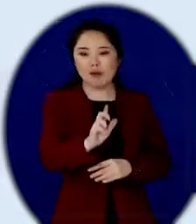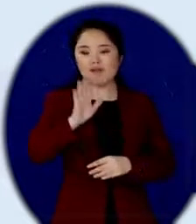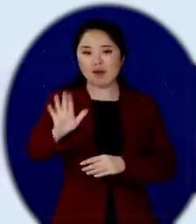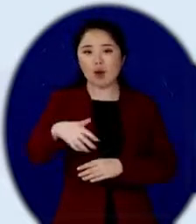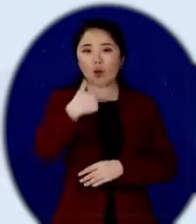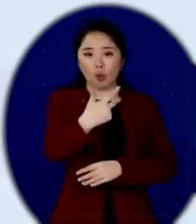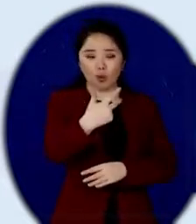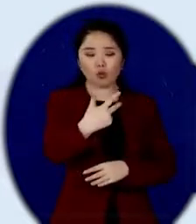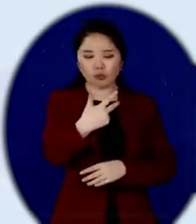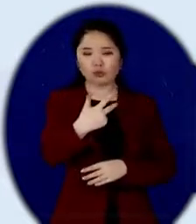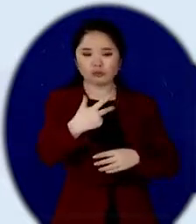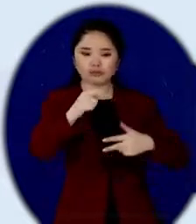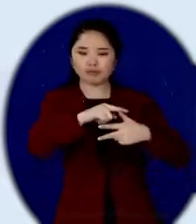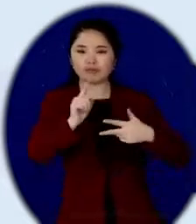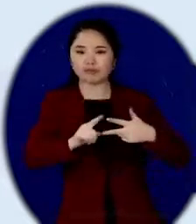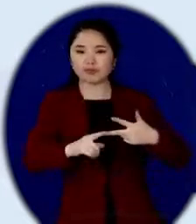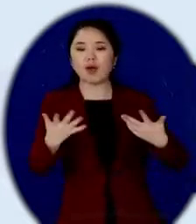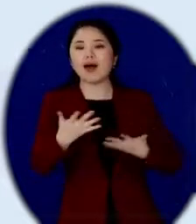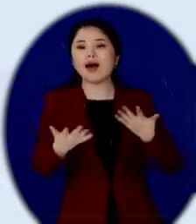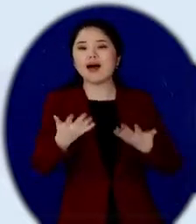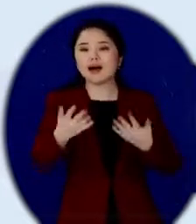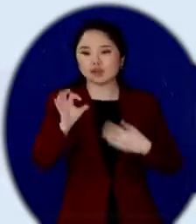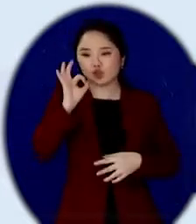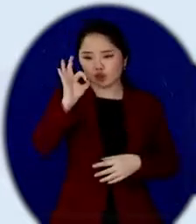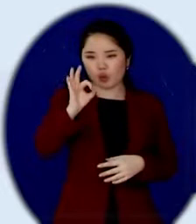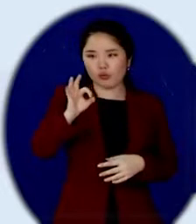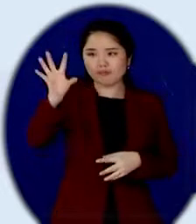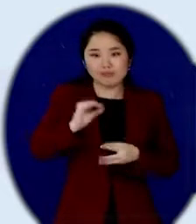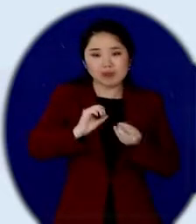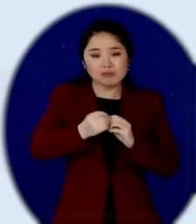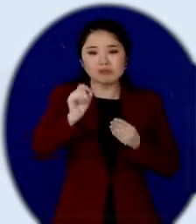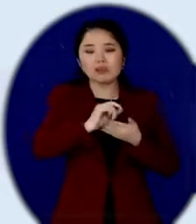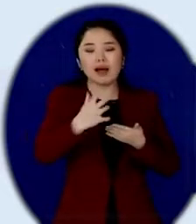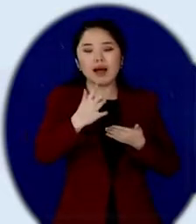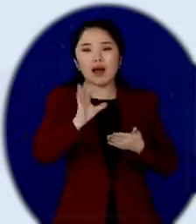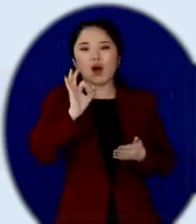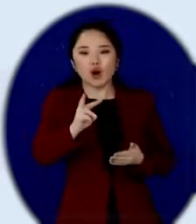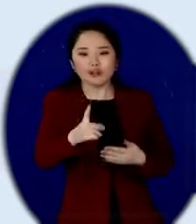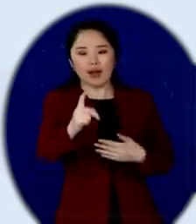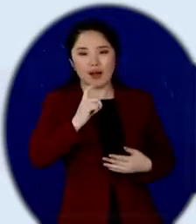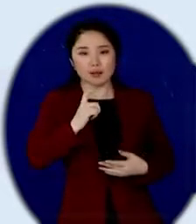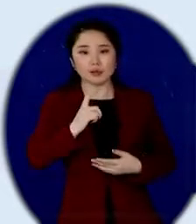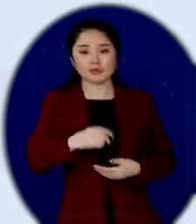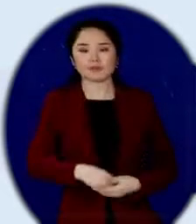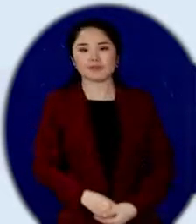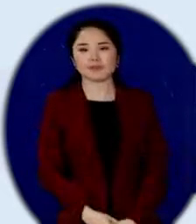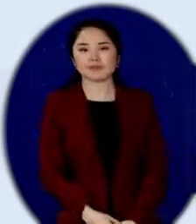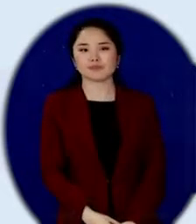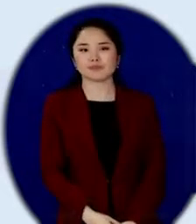гурван бичиглэлээс аль нь зөв бичиглэл болохыг хамтран олцгоё.